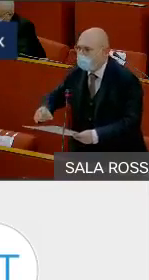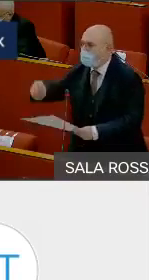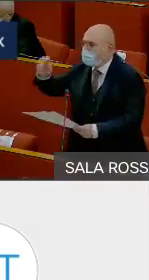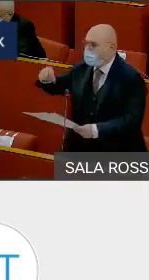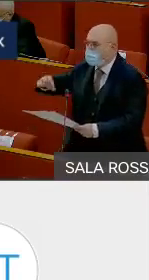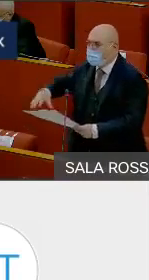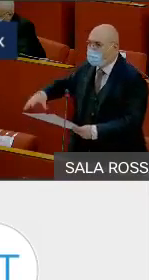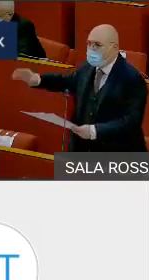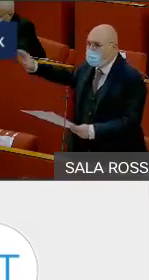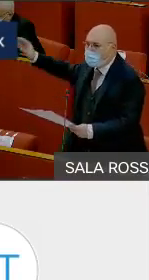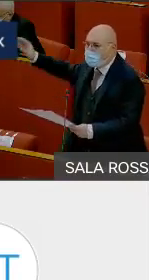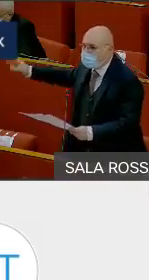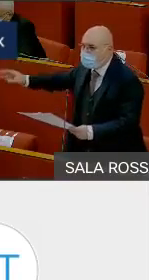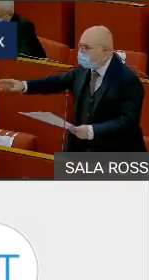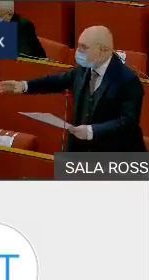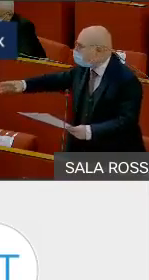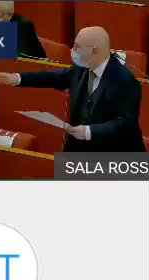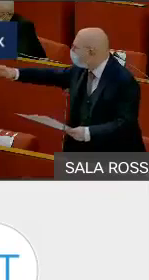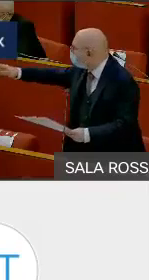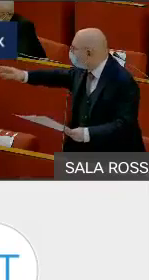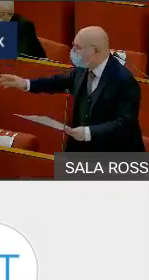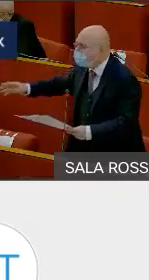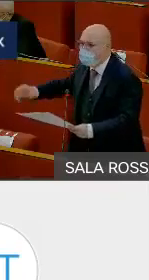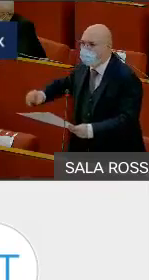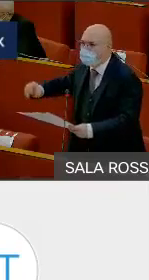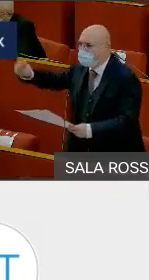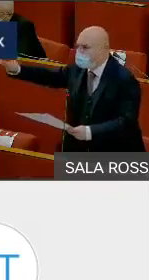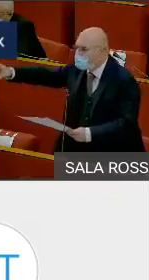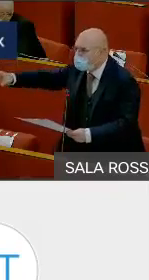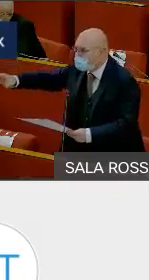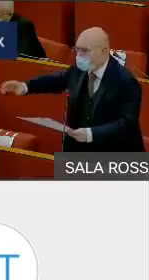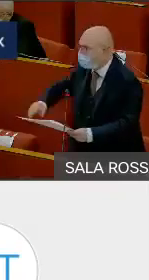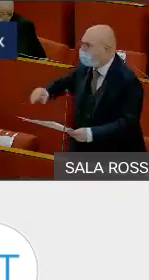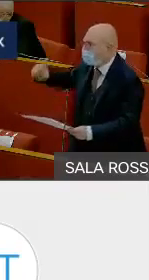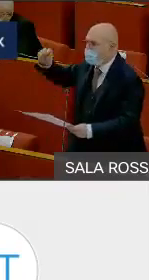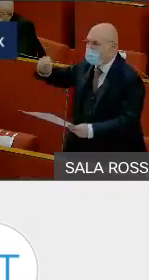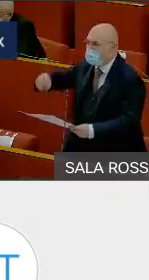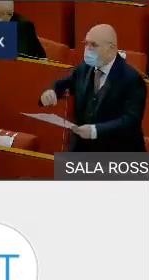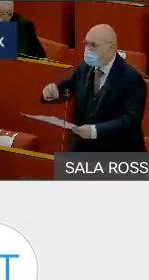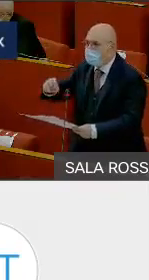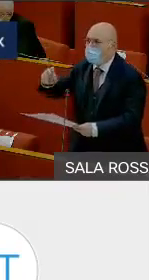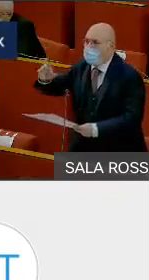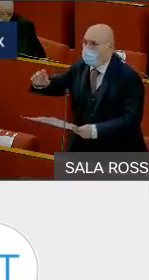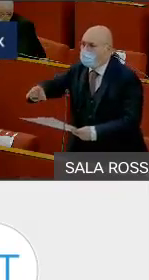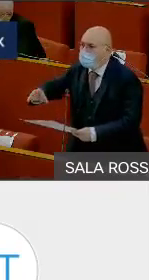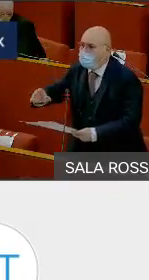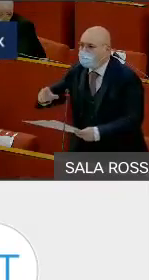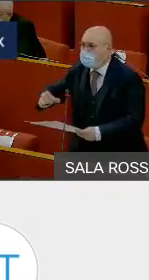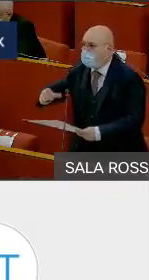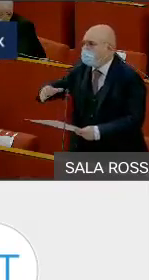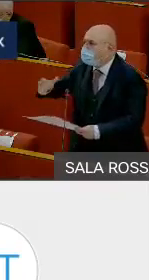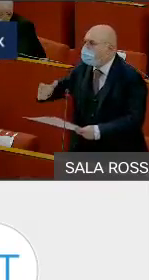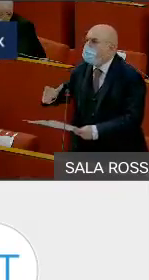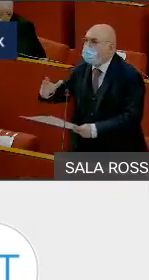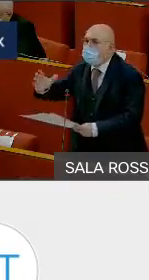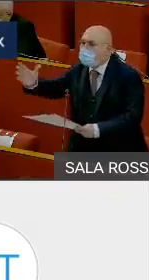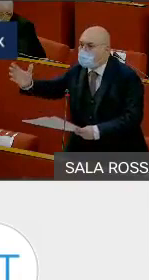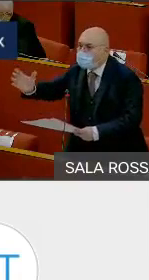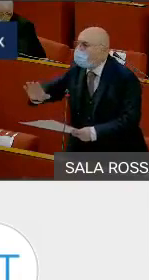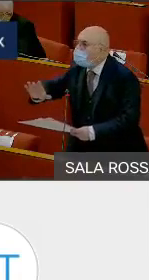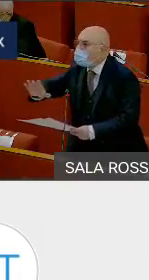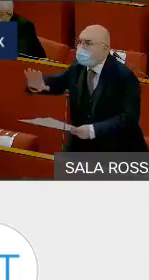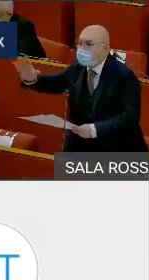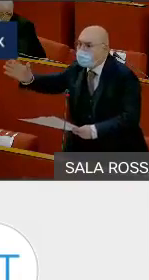e magari anche il costo barca come qualcuno diceva prima ad arenzano e poi li fa una convenzione con